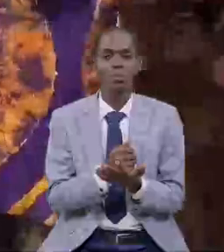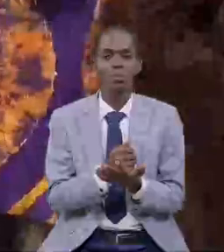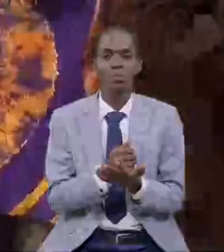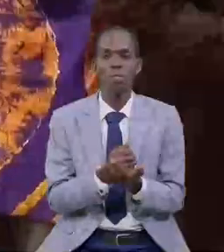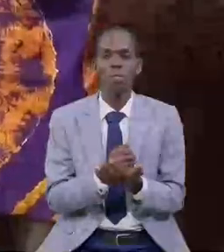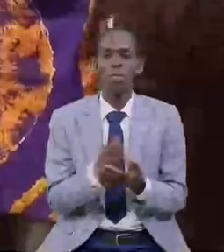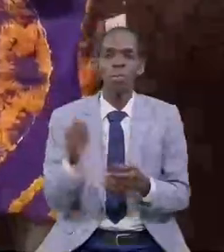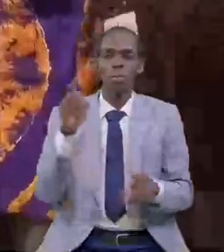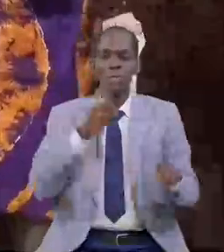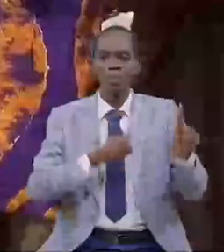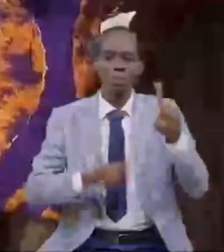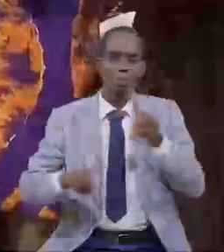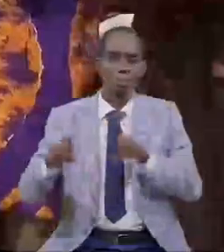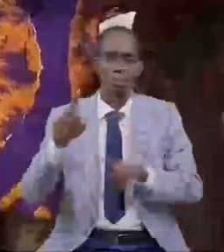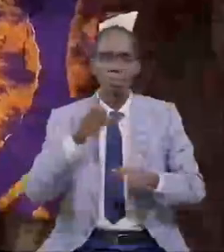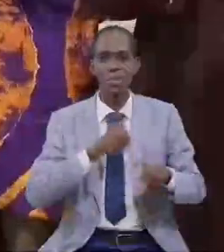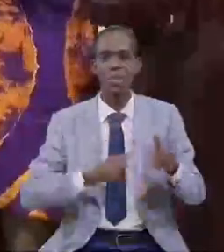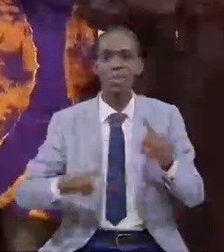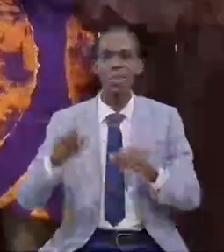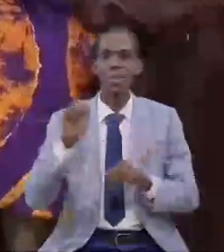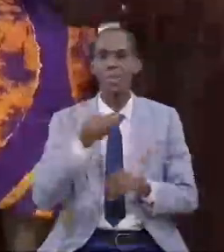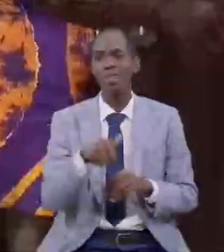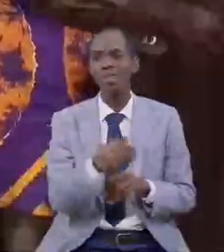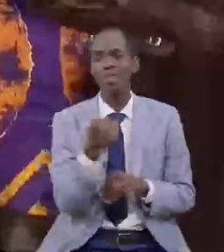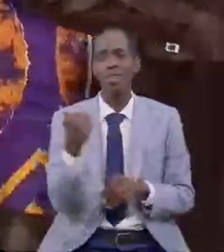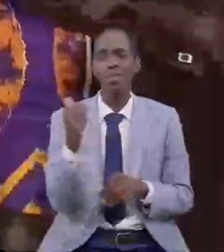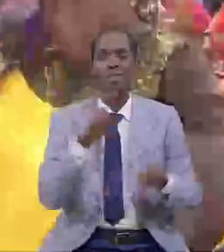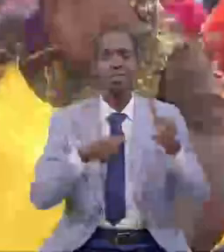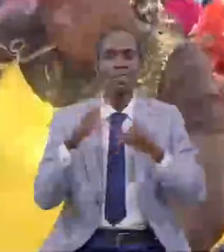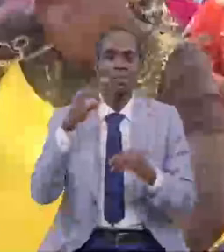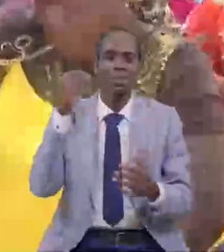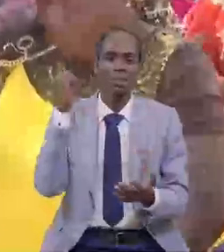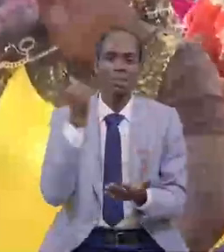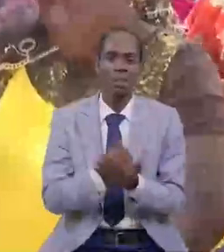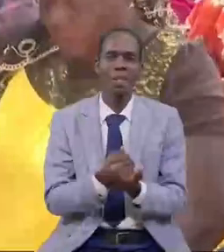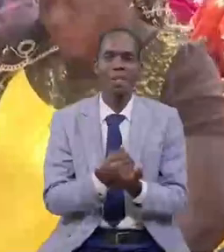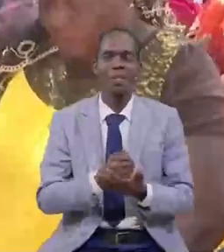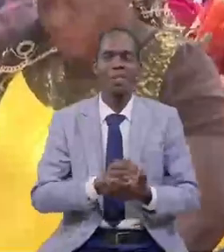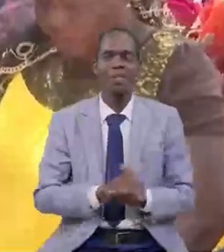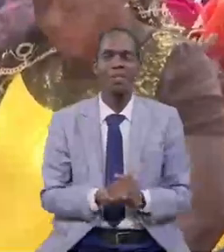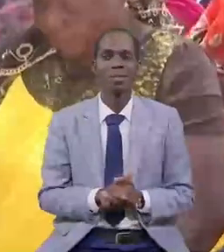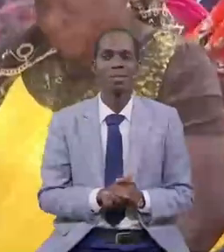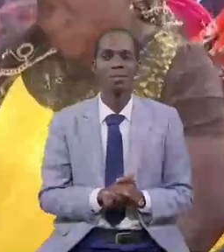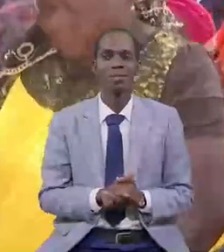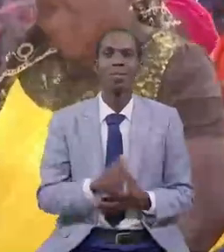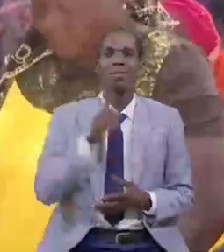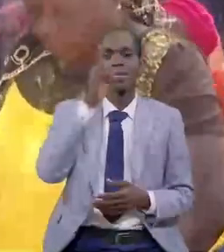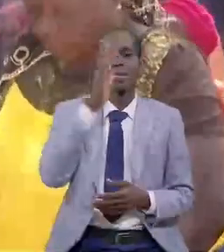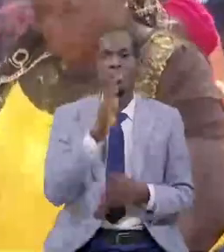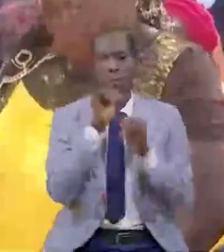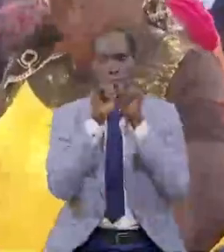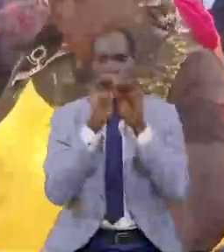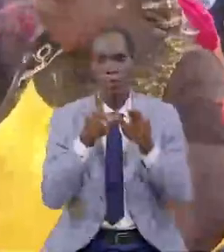un bon amen pour montrer que vous n'êtes pas fatigué de jésus-chist le seneur vous bénisse